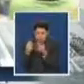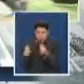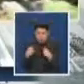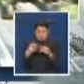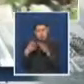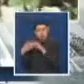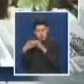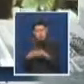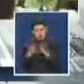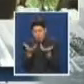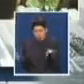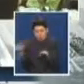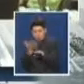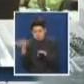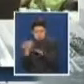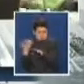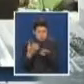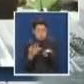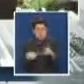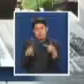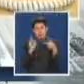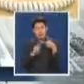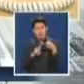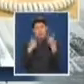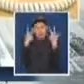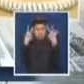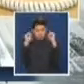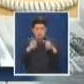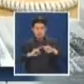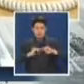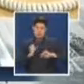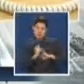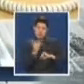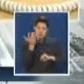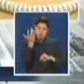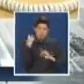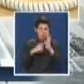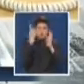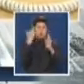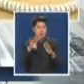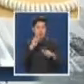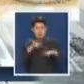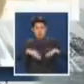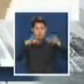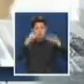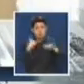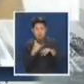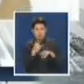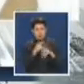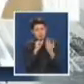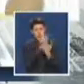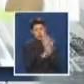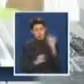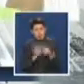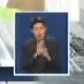คาราวานสิ่งของที่เข้าไปกับส่วนที่2เนี่ยท่านนายกได้ลงพื้นที่ในช่วงตั้งแต่วันแรกที่มีน้ำท่วมเนี่ยแล้วก็ไปหลายจังหวัด